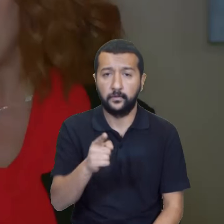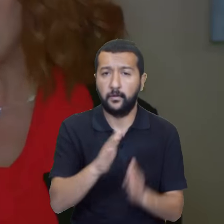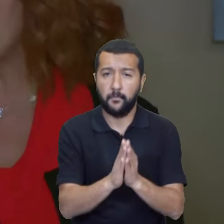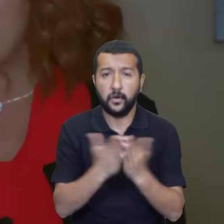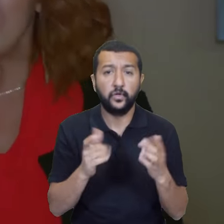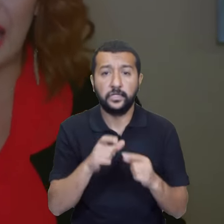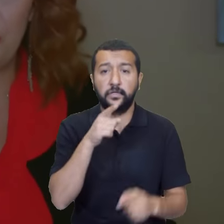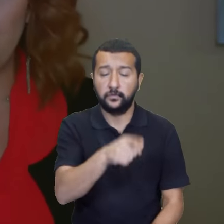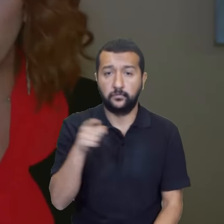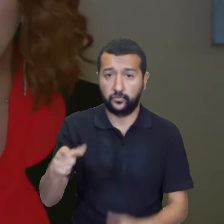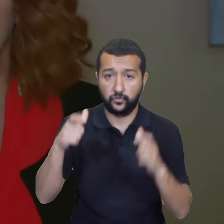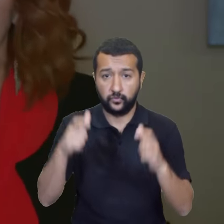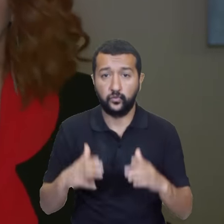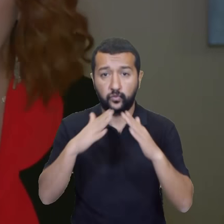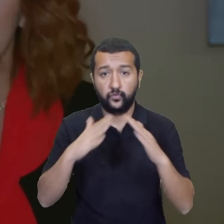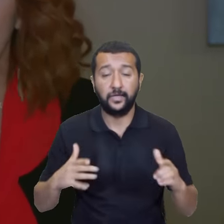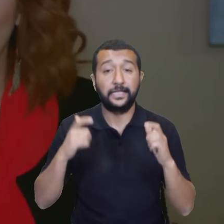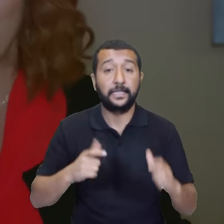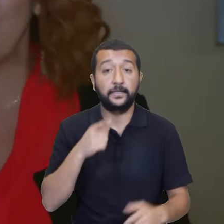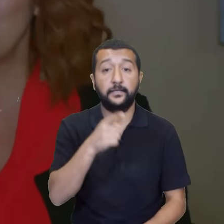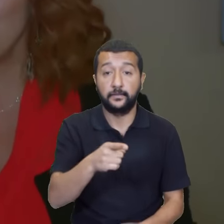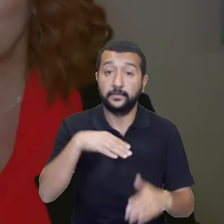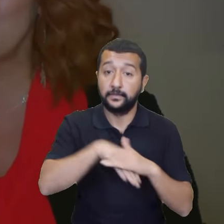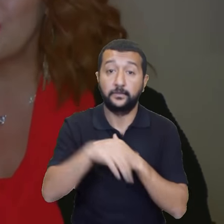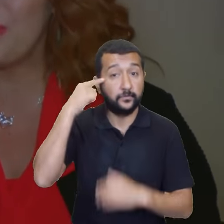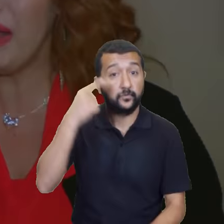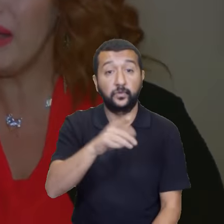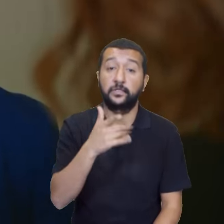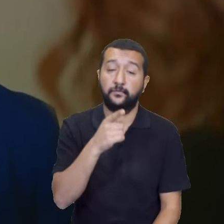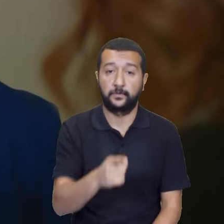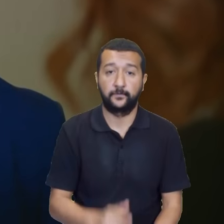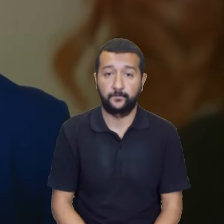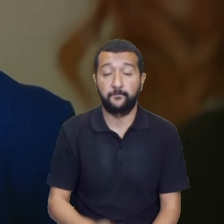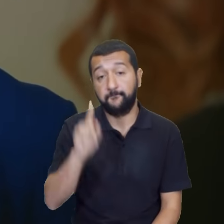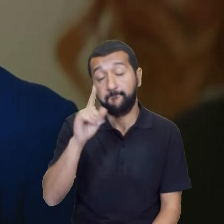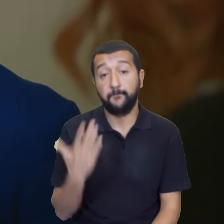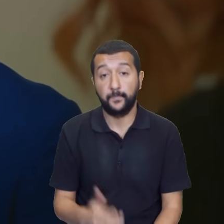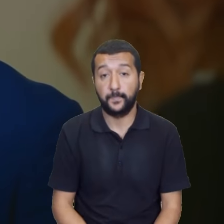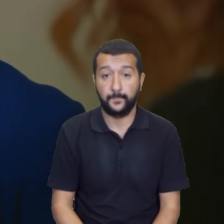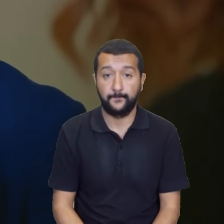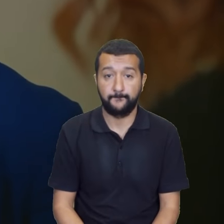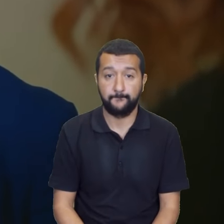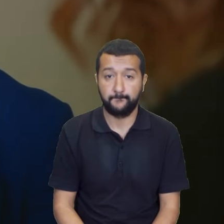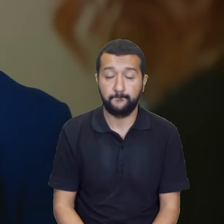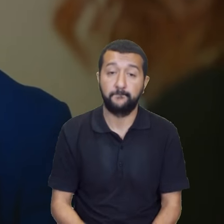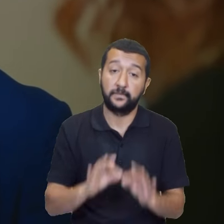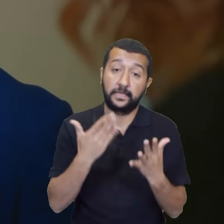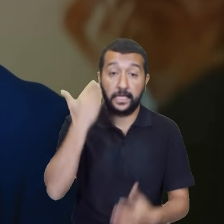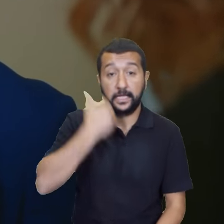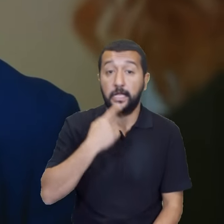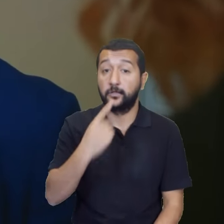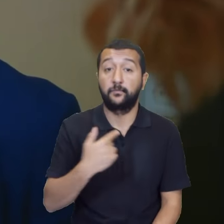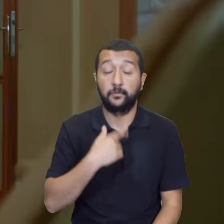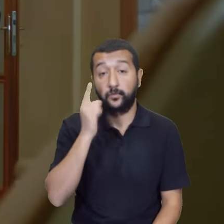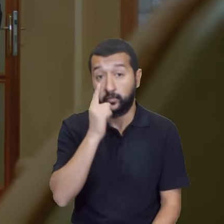Pardon da Şener'cim, sen bu yuvanın neresine tünemeyi düşünüyorsun acaba? Vallahi ne yalan söyleyeyim,